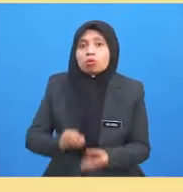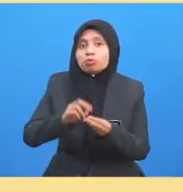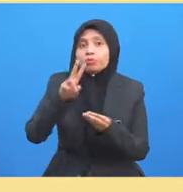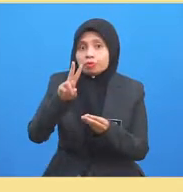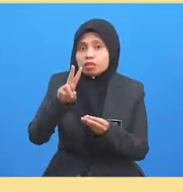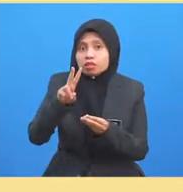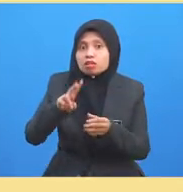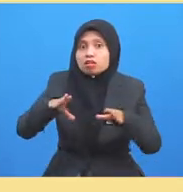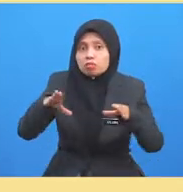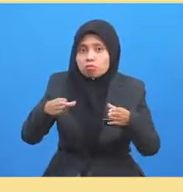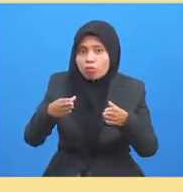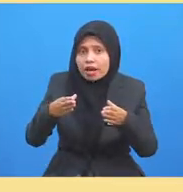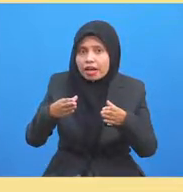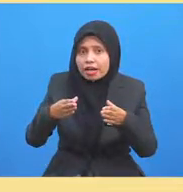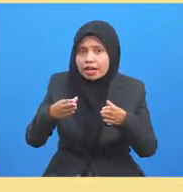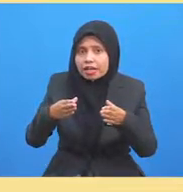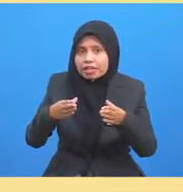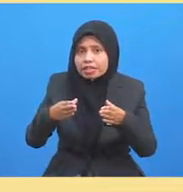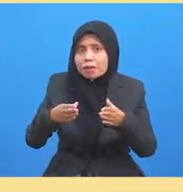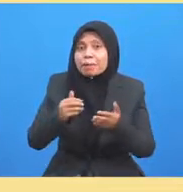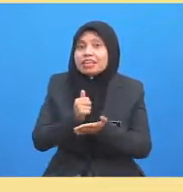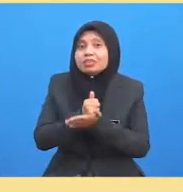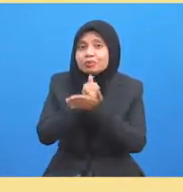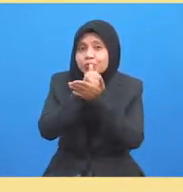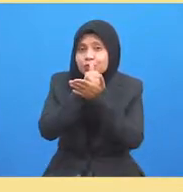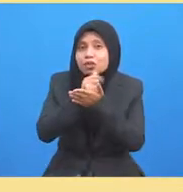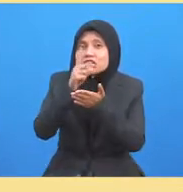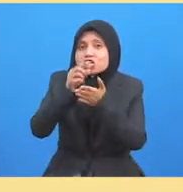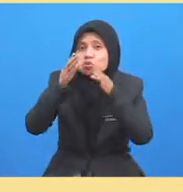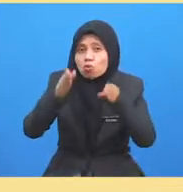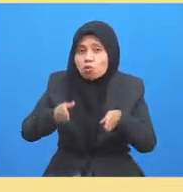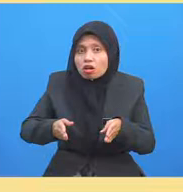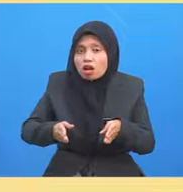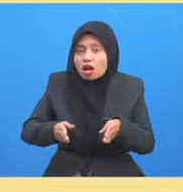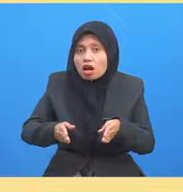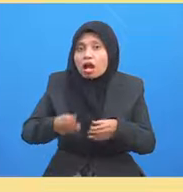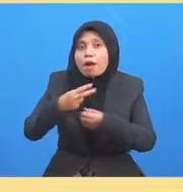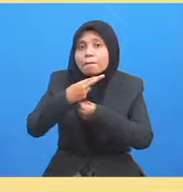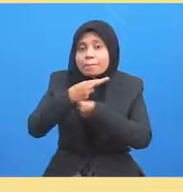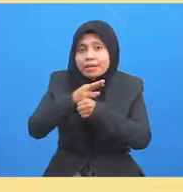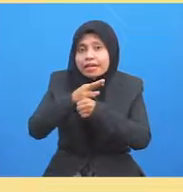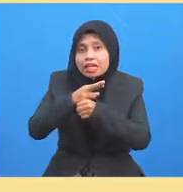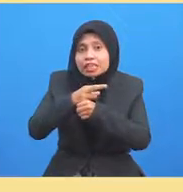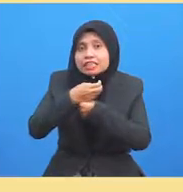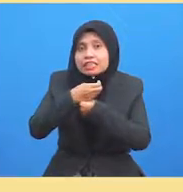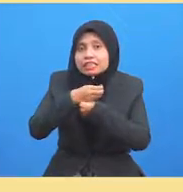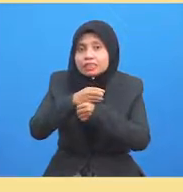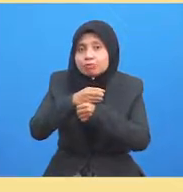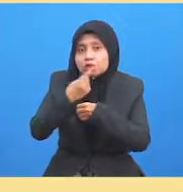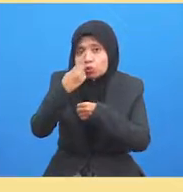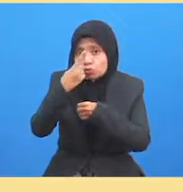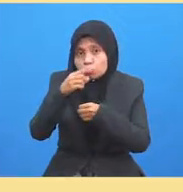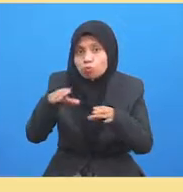Kedua, ia dapat membantu seseorang pereka cipta untuk membuat